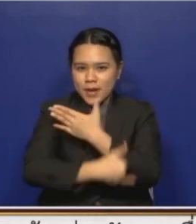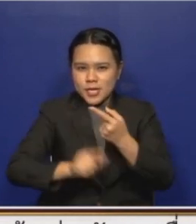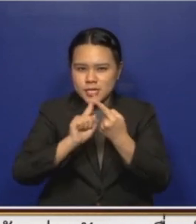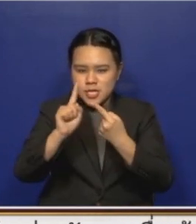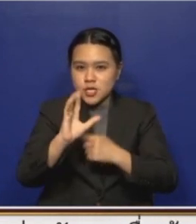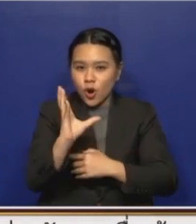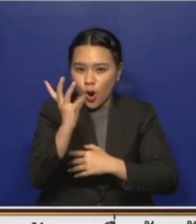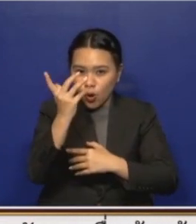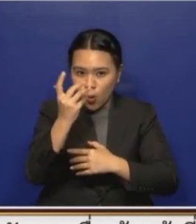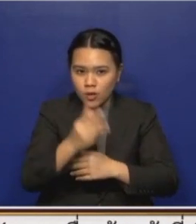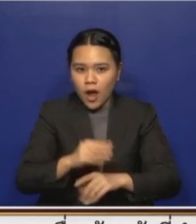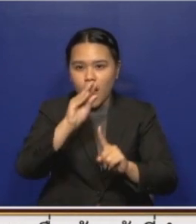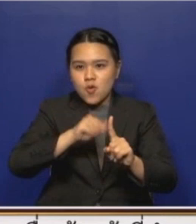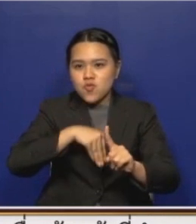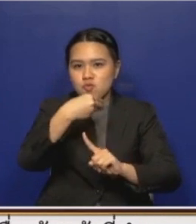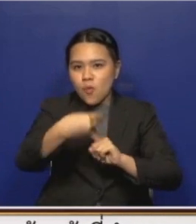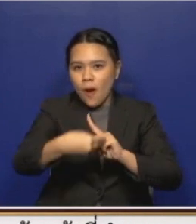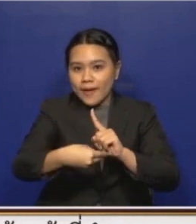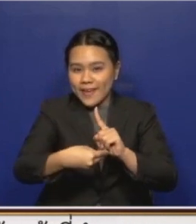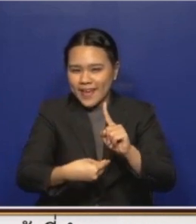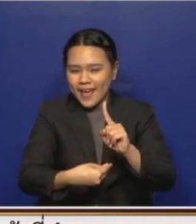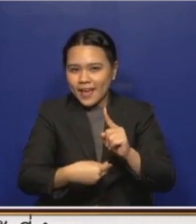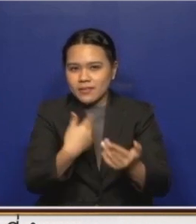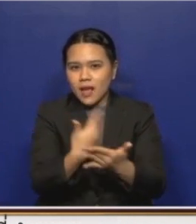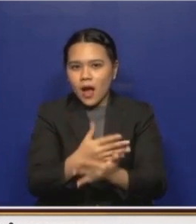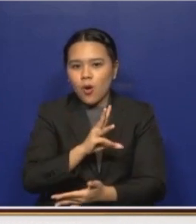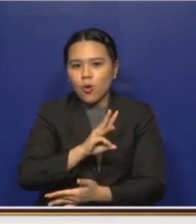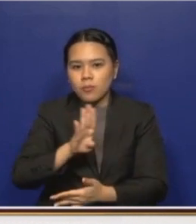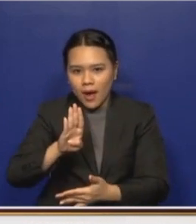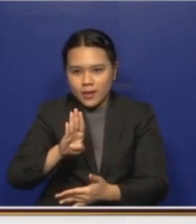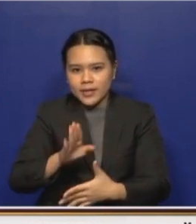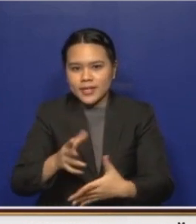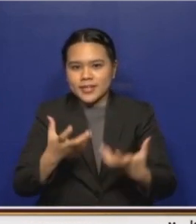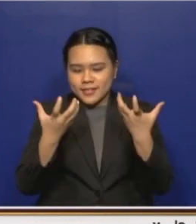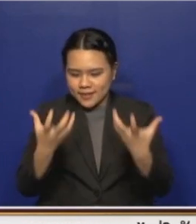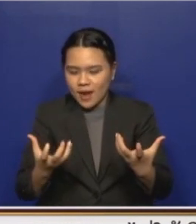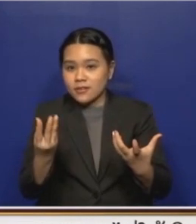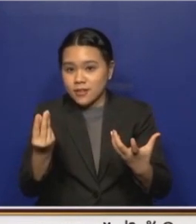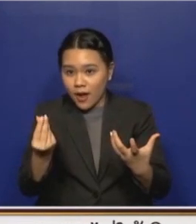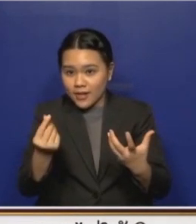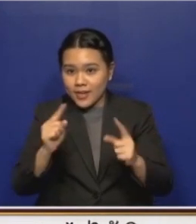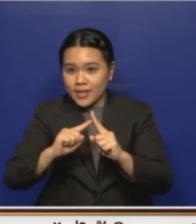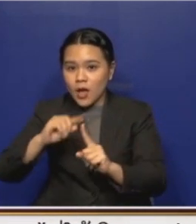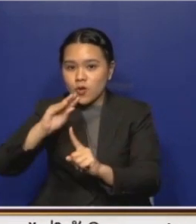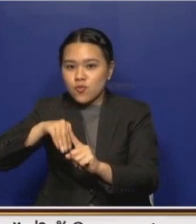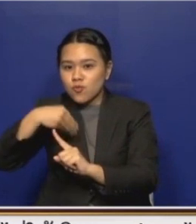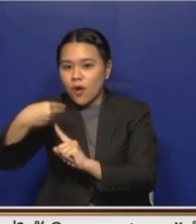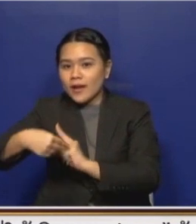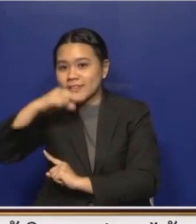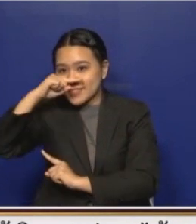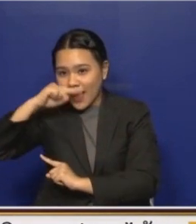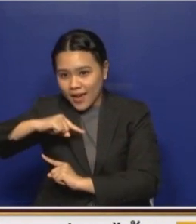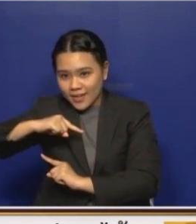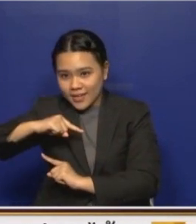ได้ค่าแรง331บาทนี่เขาสำรวจเมื่อเดือนธันวาคมนะฮะกล้วย7บ